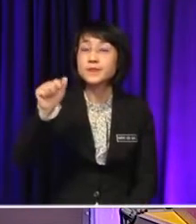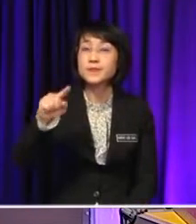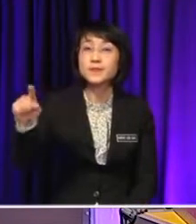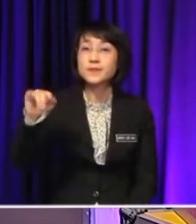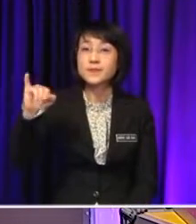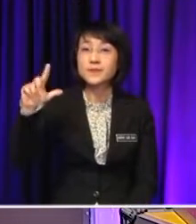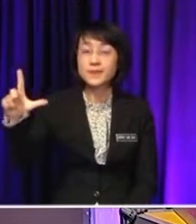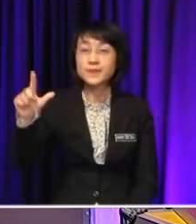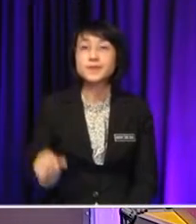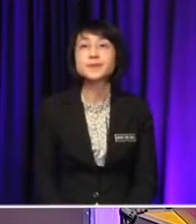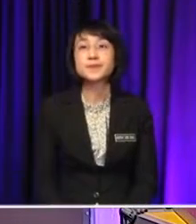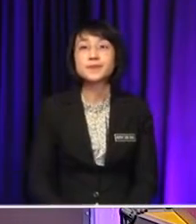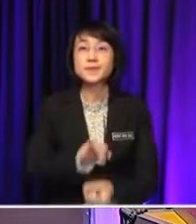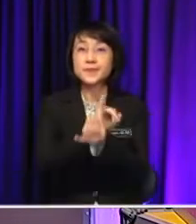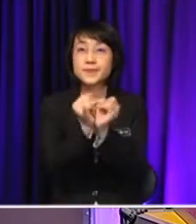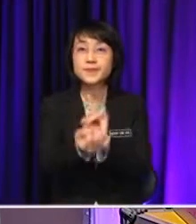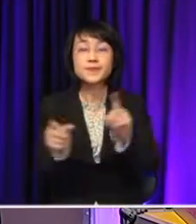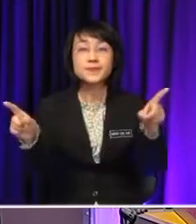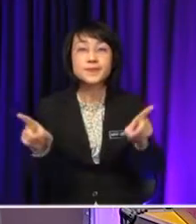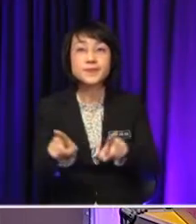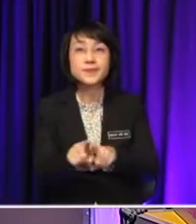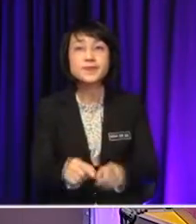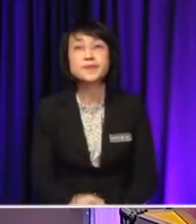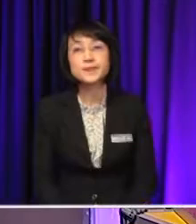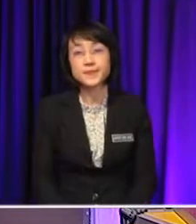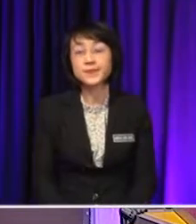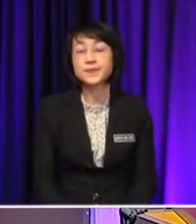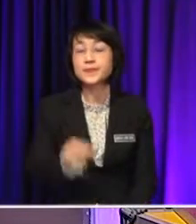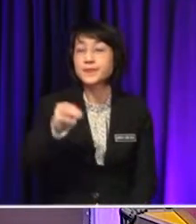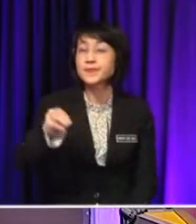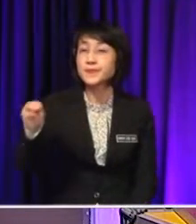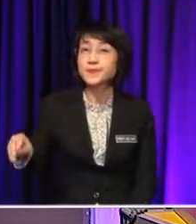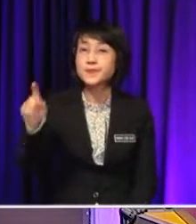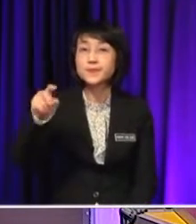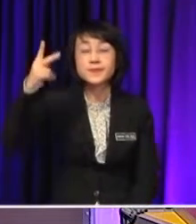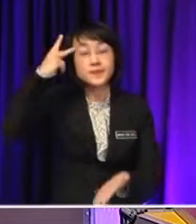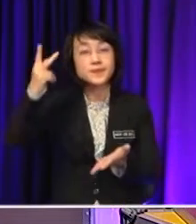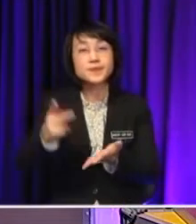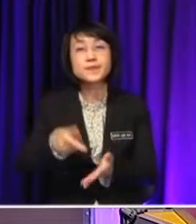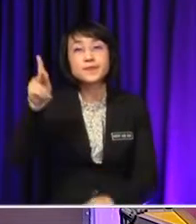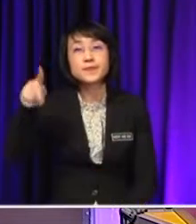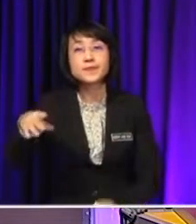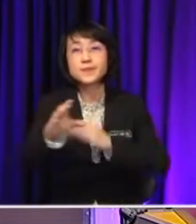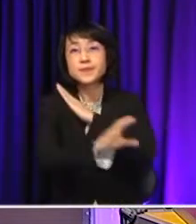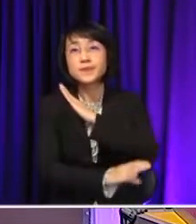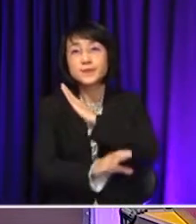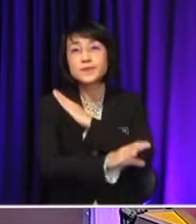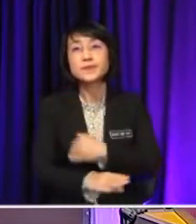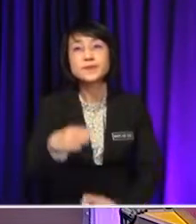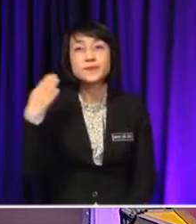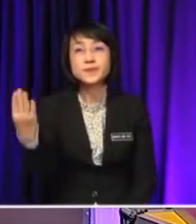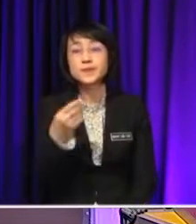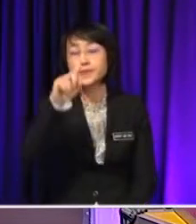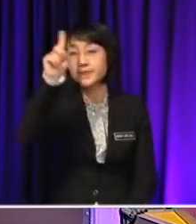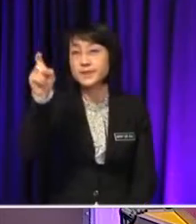dia adalah sama dia murid-muri SPM Dia kena pasti negara-negara yang biasa ditanya dalam soal